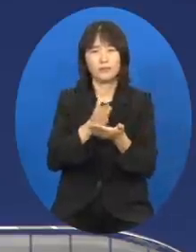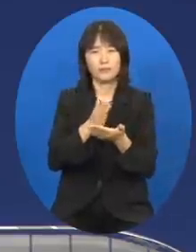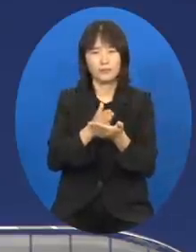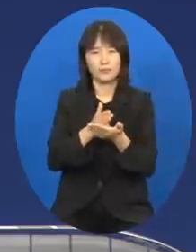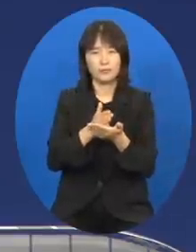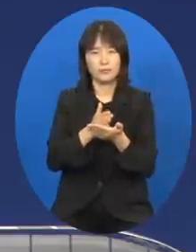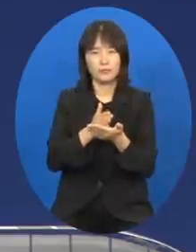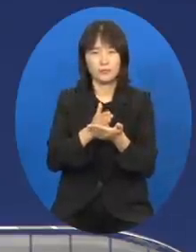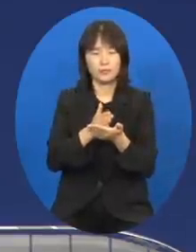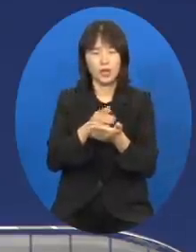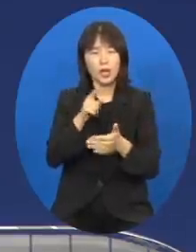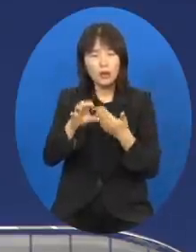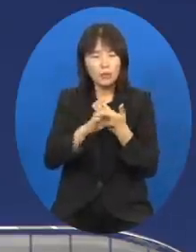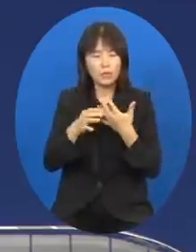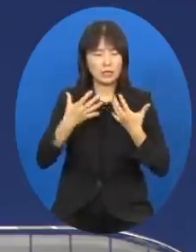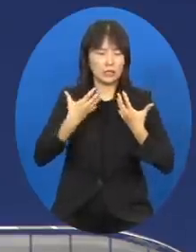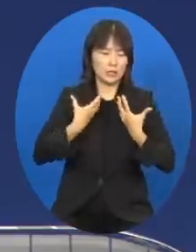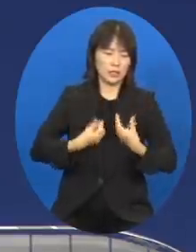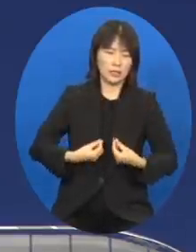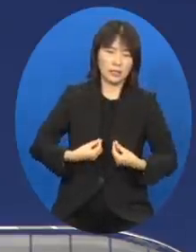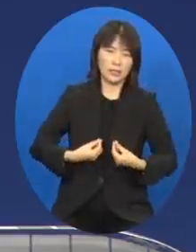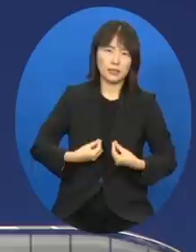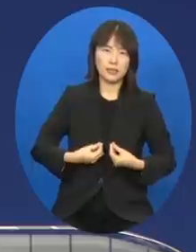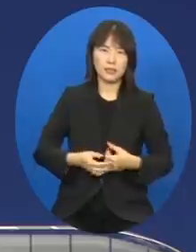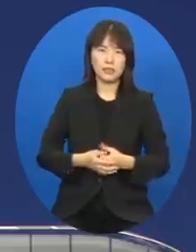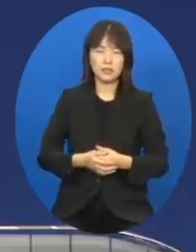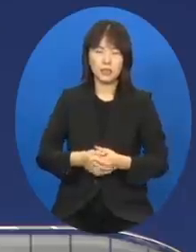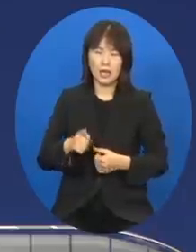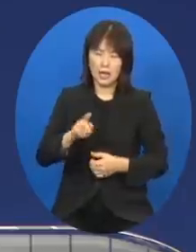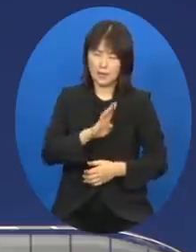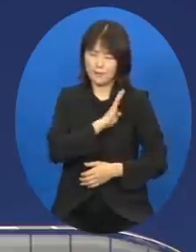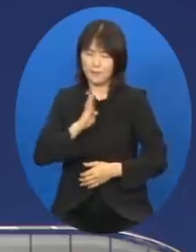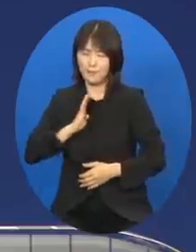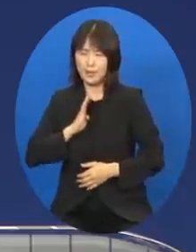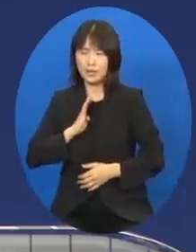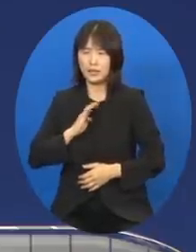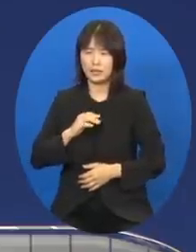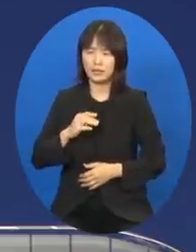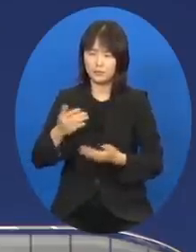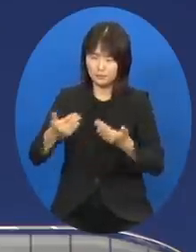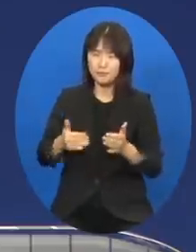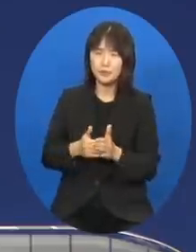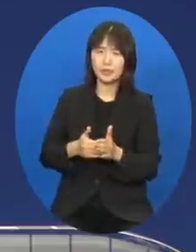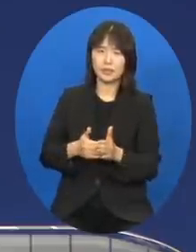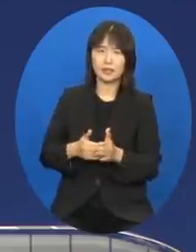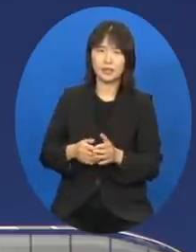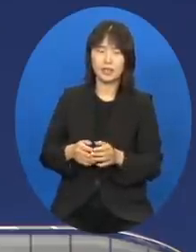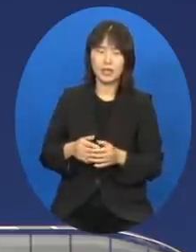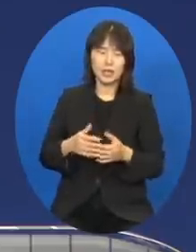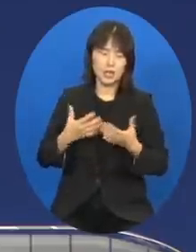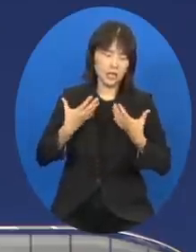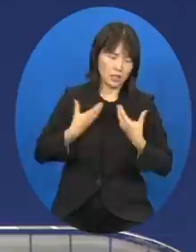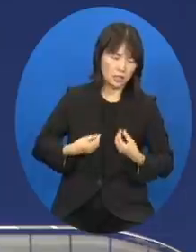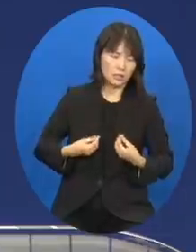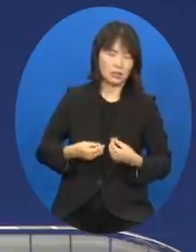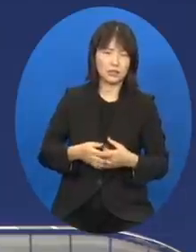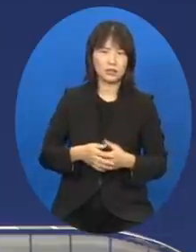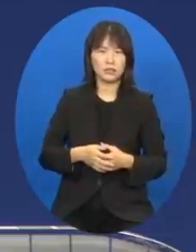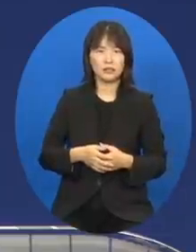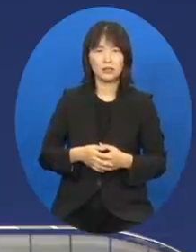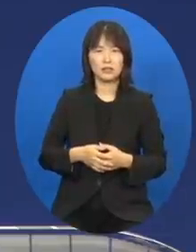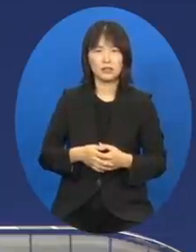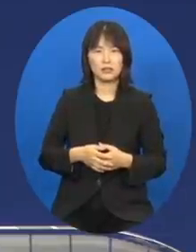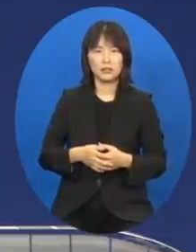그러니까 실망했다. 그러니까 배신당했다. 그러니까 좌절하고